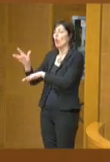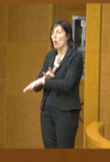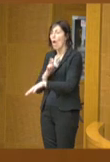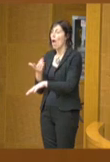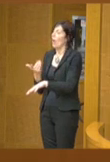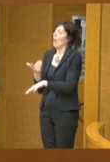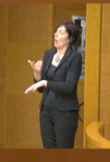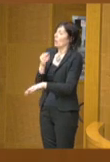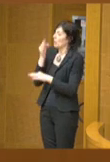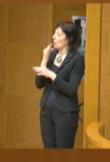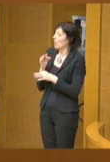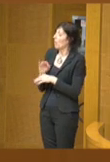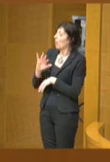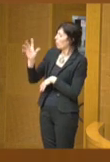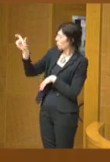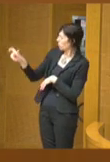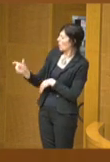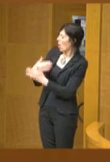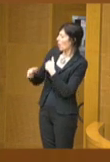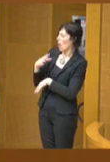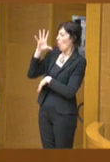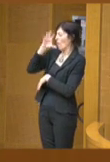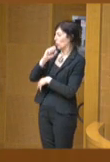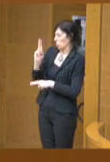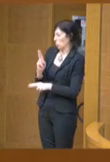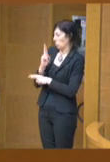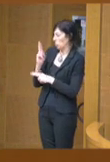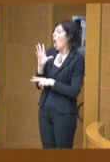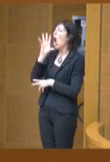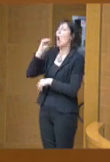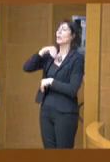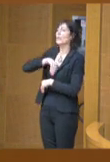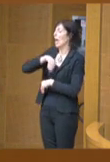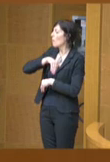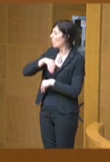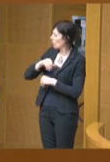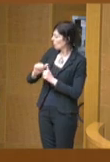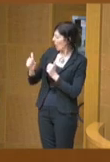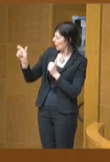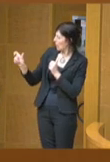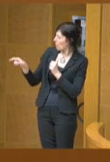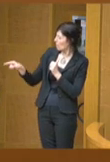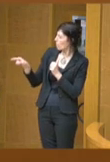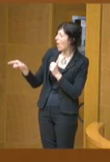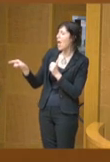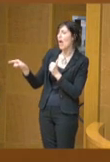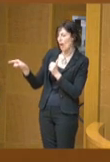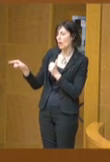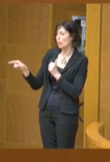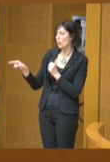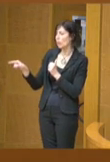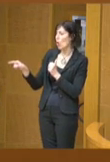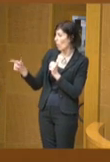dell'altro, la comprensione della disabilità, la consapevolezza che la diversità non deve, non può e non è